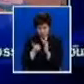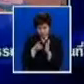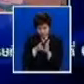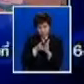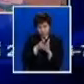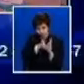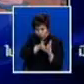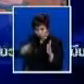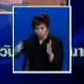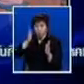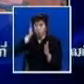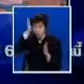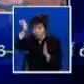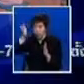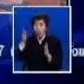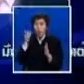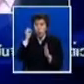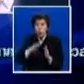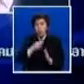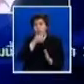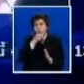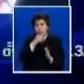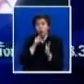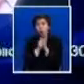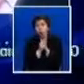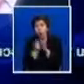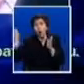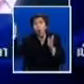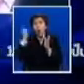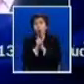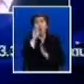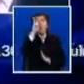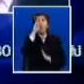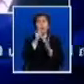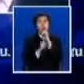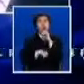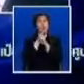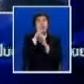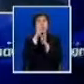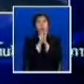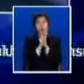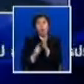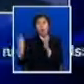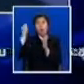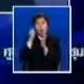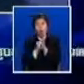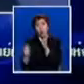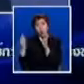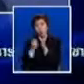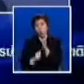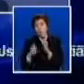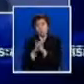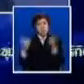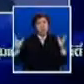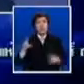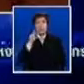พบว่าจะมีครูที่เกษียณเนี่ยเป็นจำนวนเป็นหลักแสนแล้วเราก็ต้องการมีการผลักดันซึ่งเราได้ทำไปแล้วนะครับโครงการสำคัญ 2โครงการก็